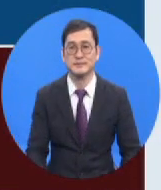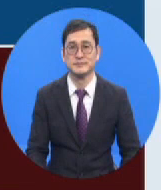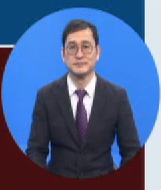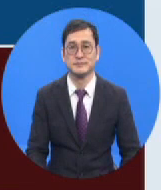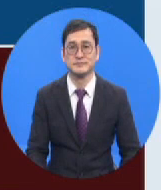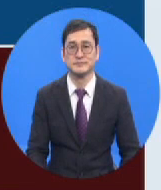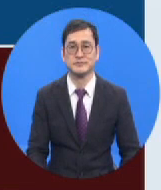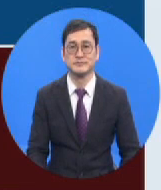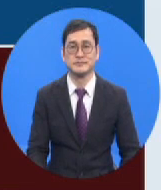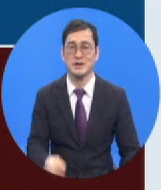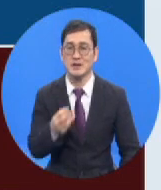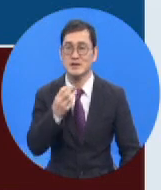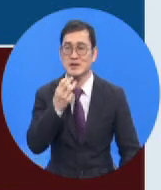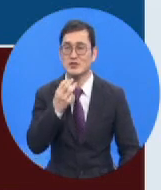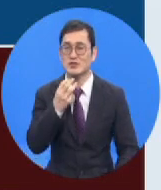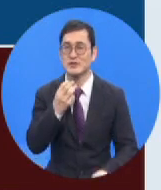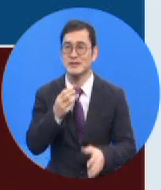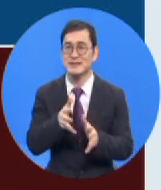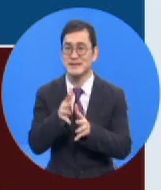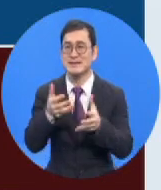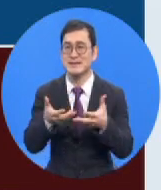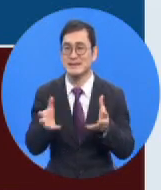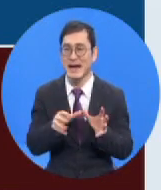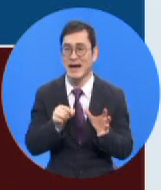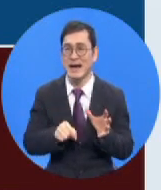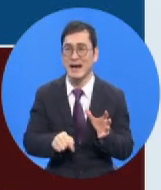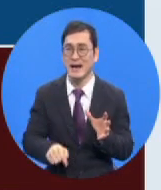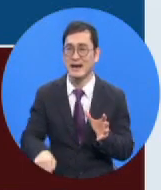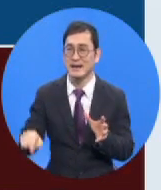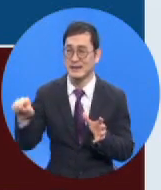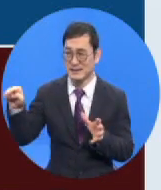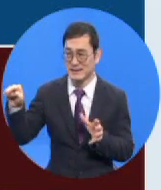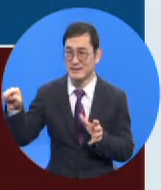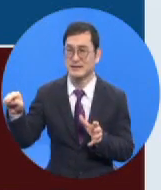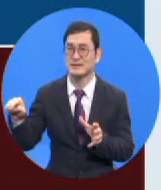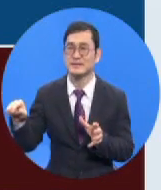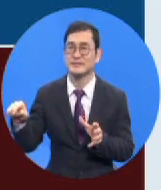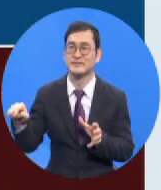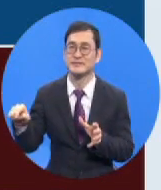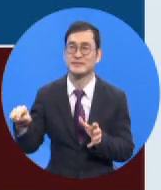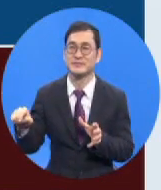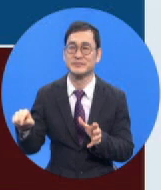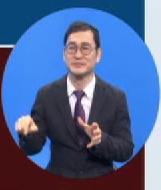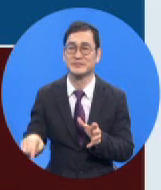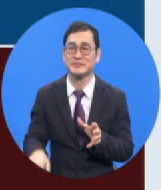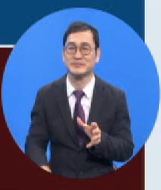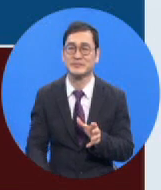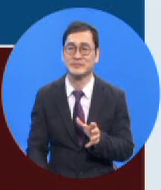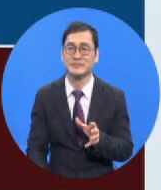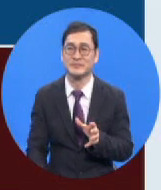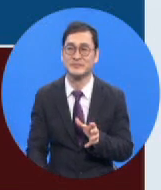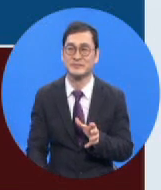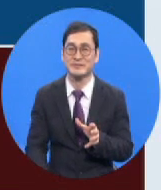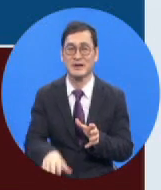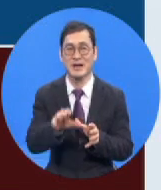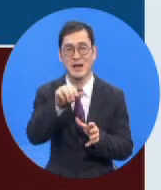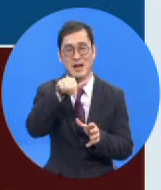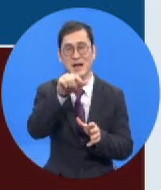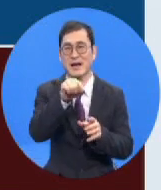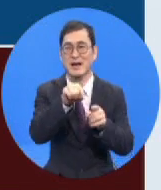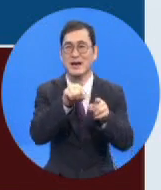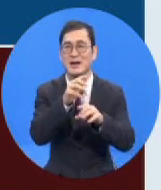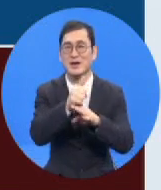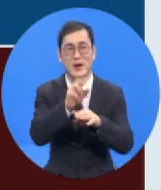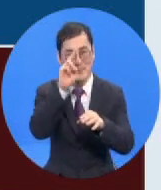지난달에 국민의힘 서울시당이 고 박원순 전 시장을 비판하는 행사를 열겠다 그러면서 기획 당시에는 안철수 대표, 금태섭